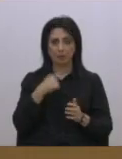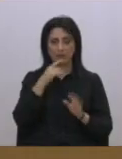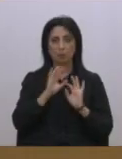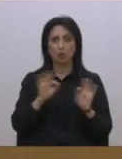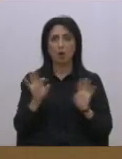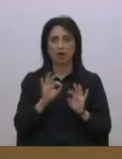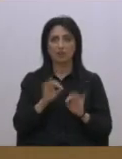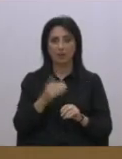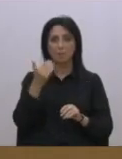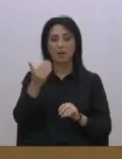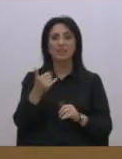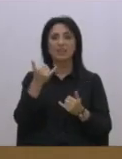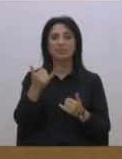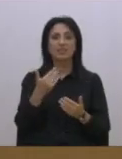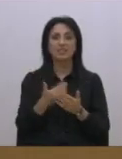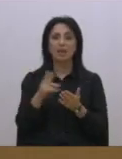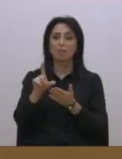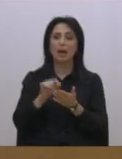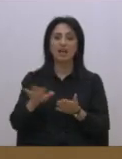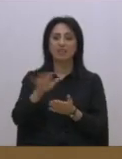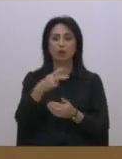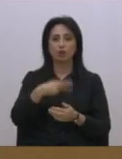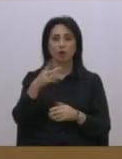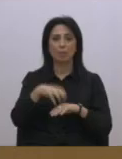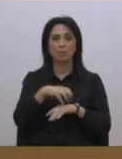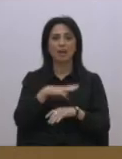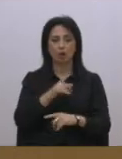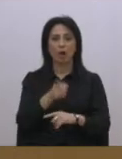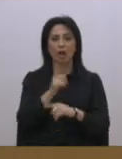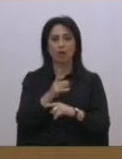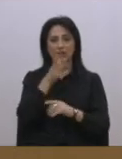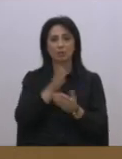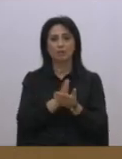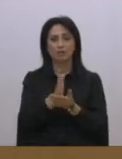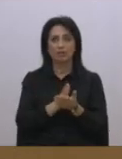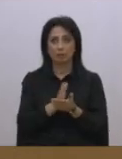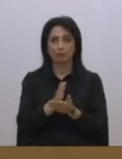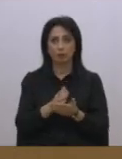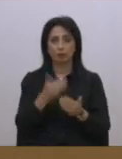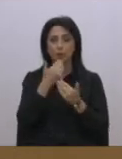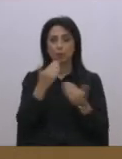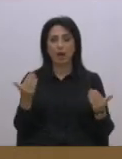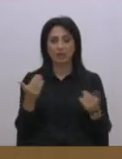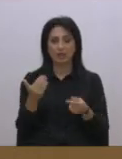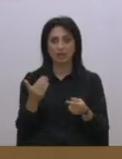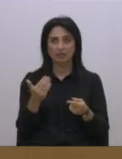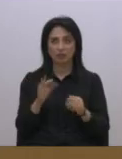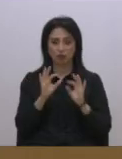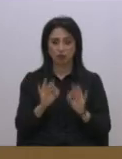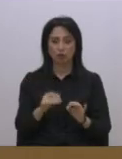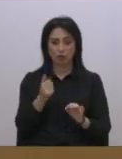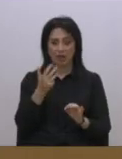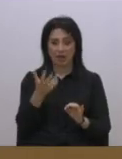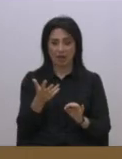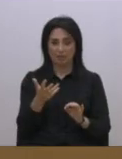რომ მათთვის სამაგალითო ქვეყანაში 22 პარტია იქნა აკრძალული წლების განმავლობაში და უკანასკნელი სწორედაც რომ